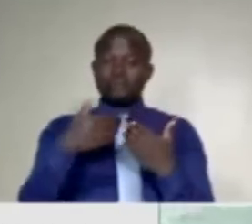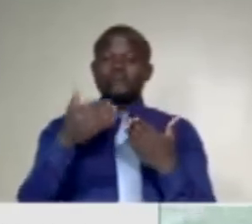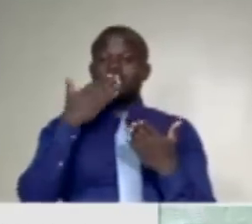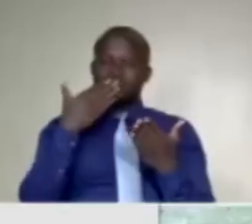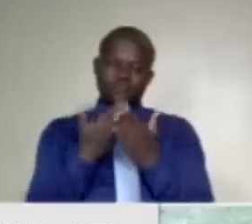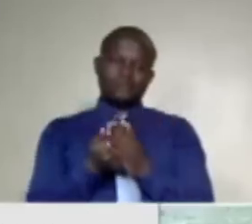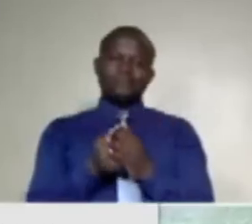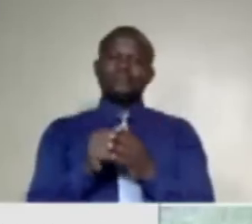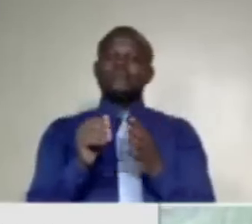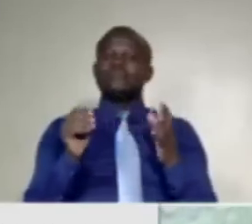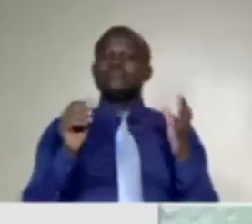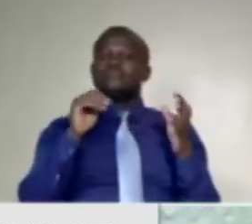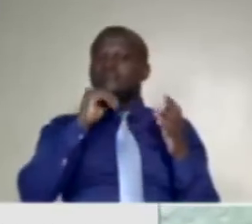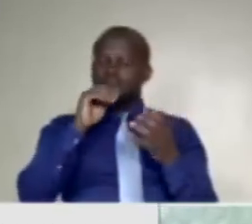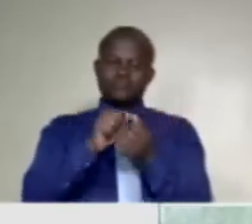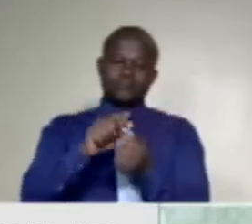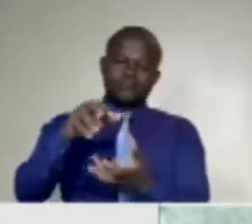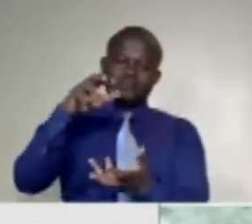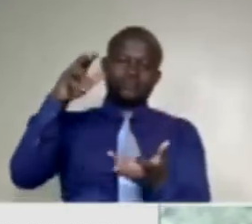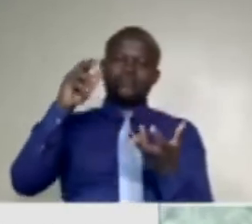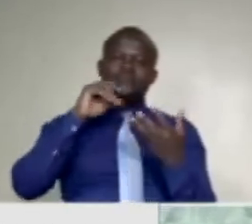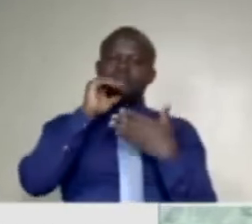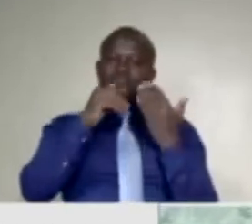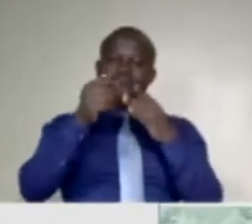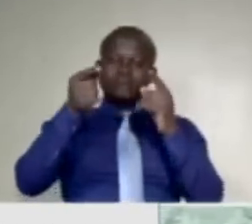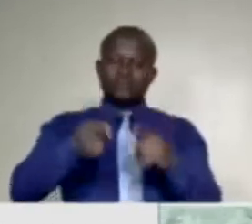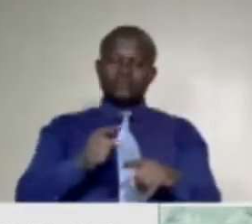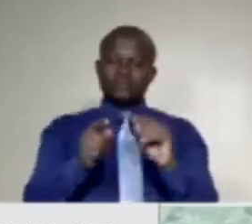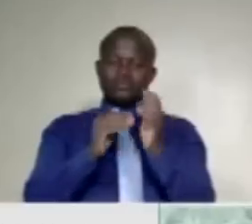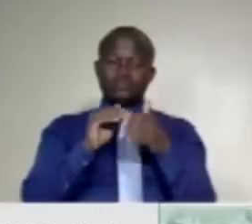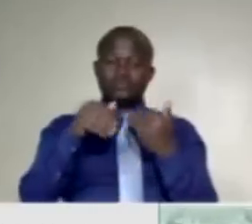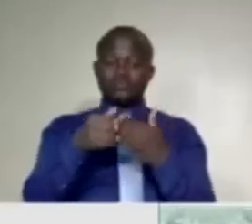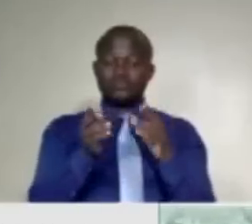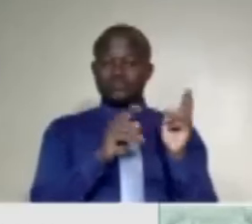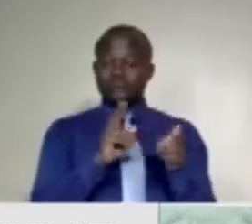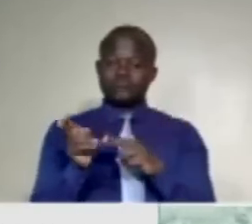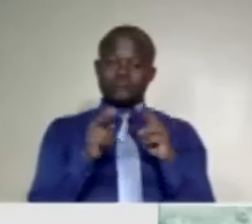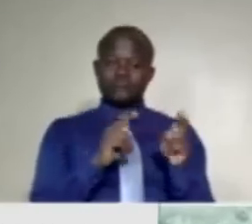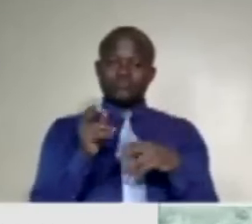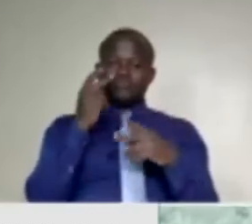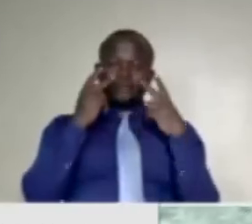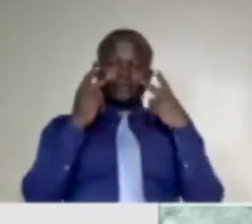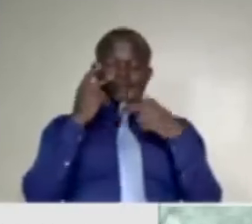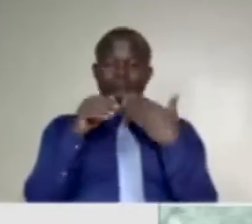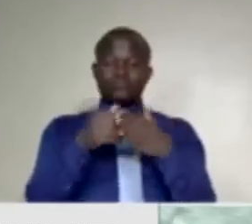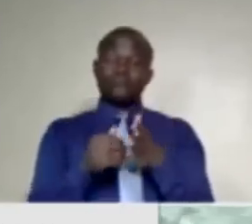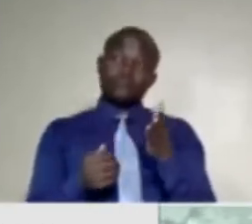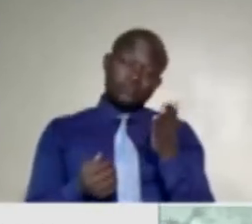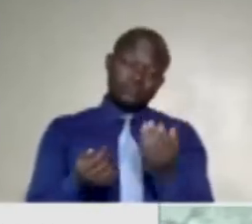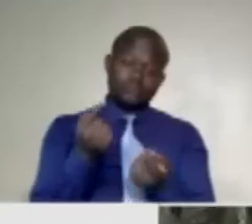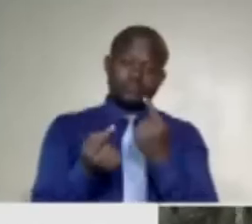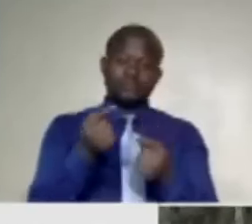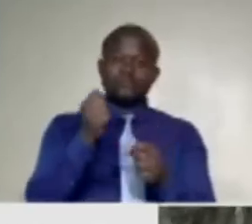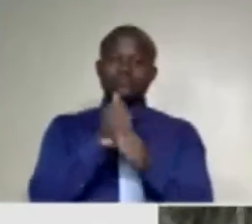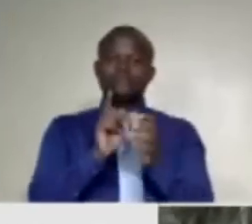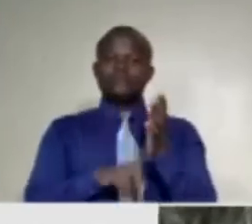nziza zumye nta myotsiza ntabwo myotsiza ariko amashyiga asanzwe usanga watsa ugira